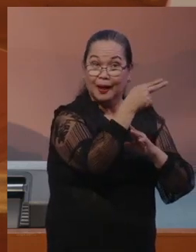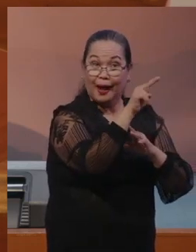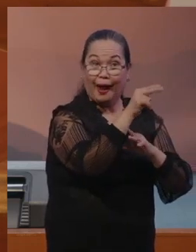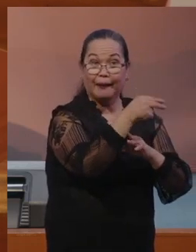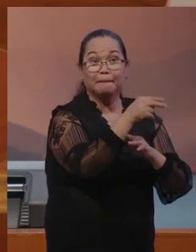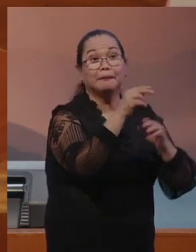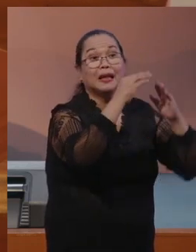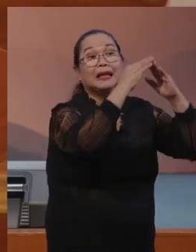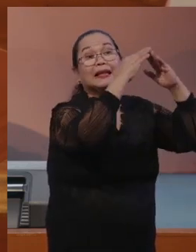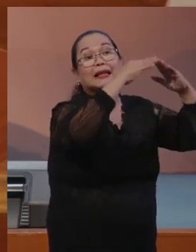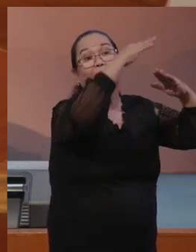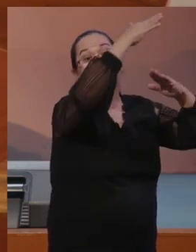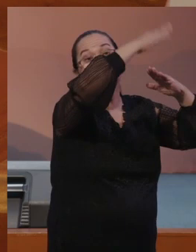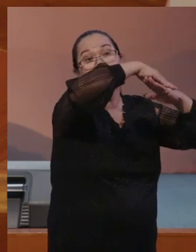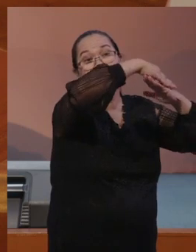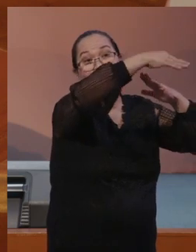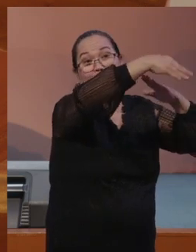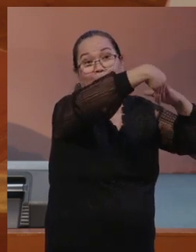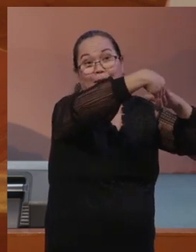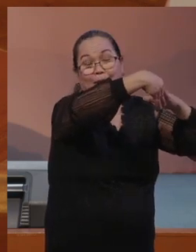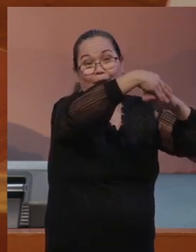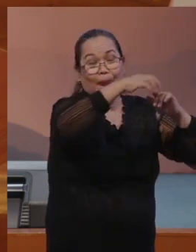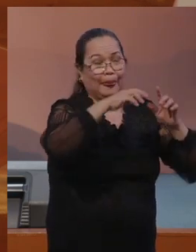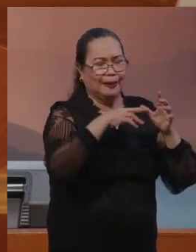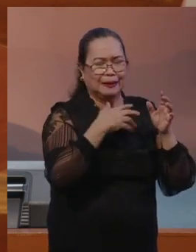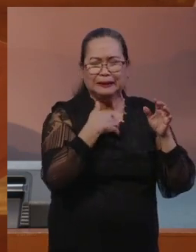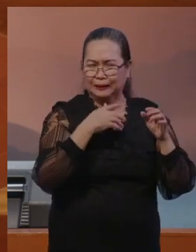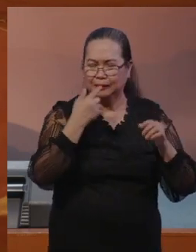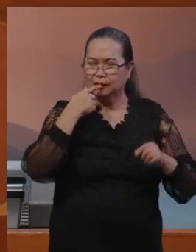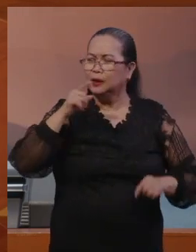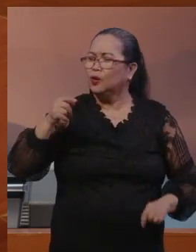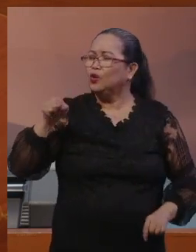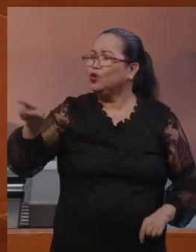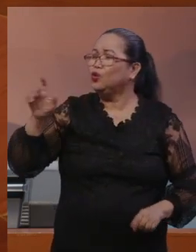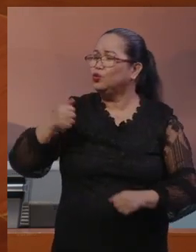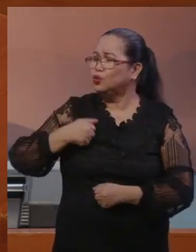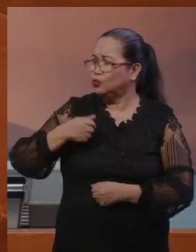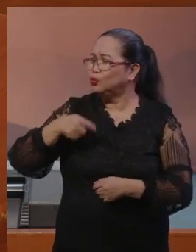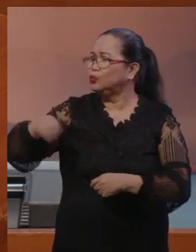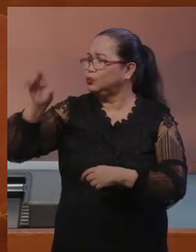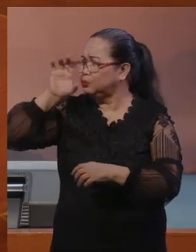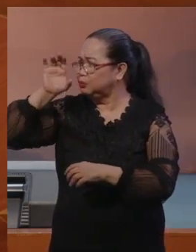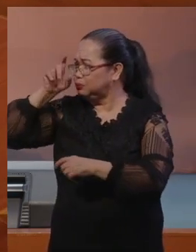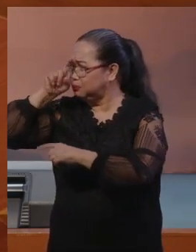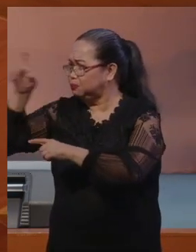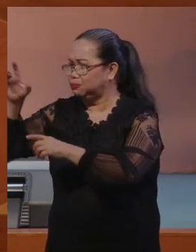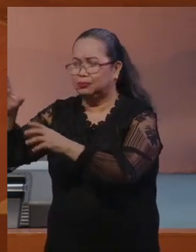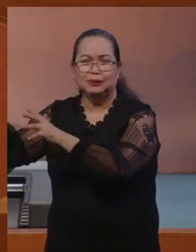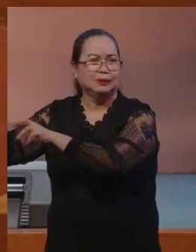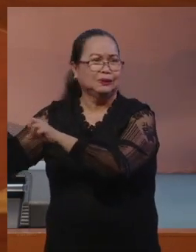bubong. Ang sabi niya, "Pursue them quickly." Bumalik sila sa Jordan. No?